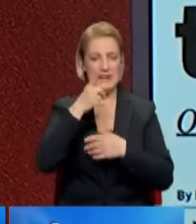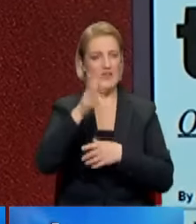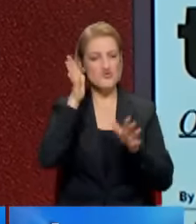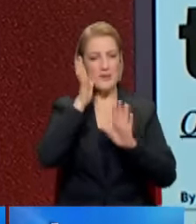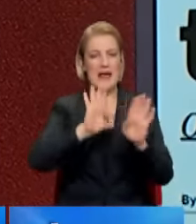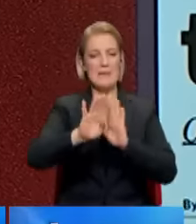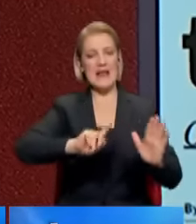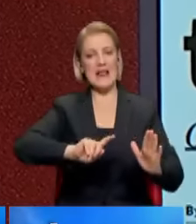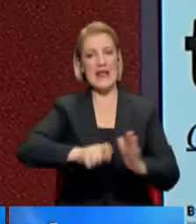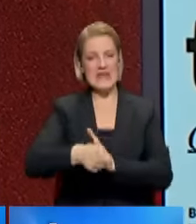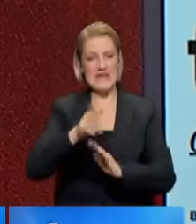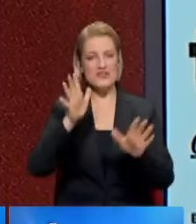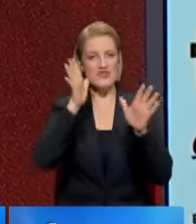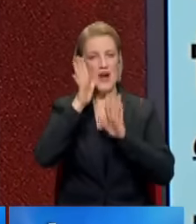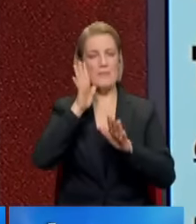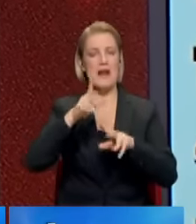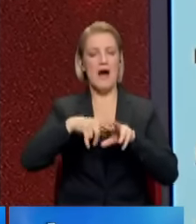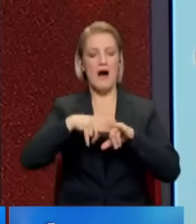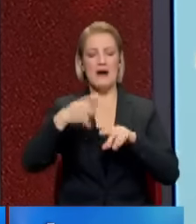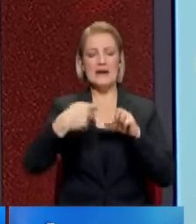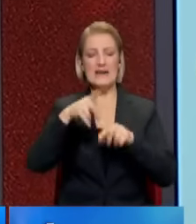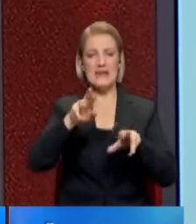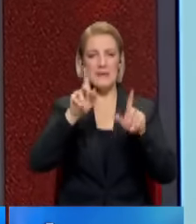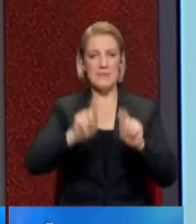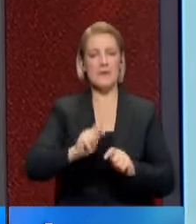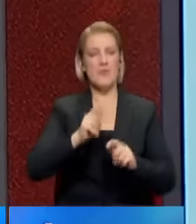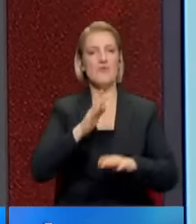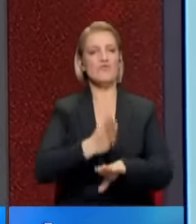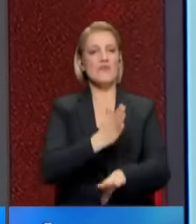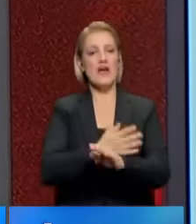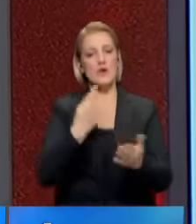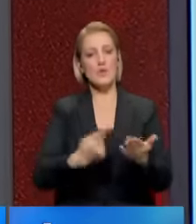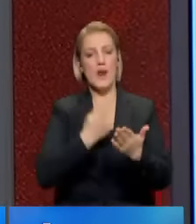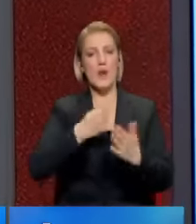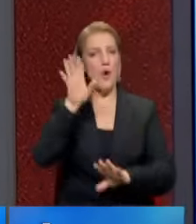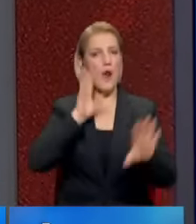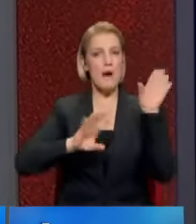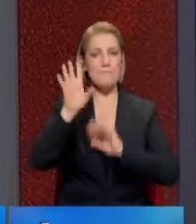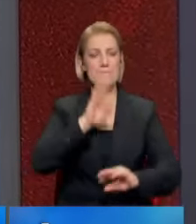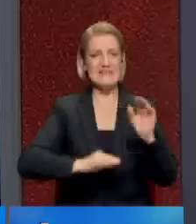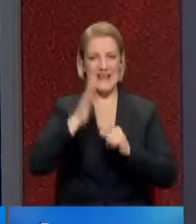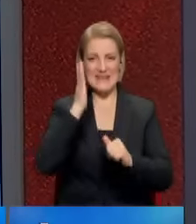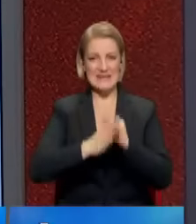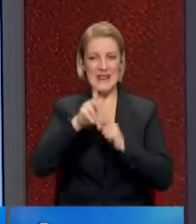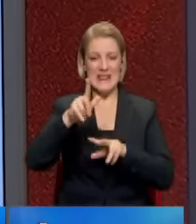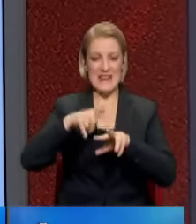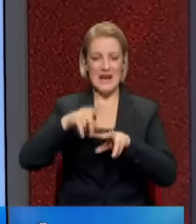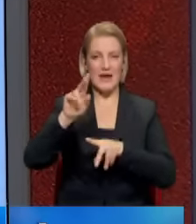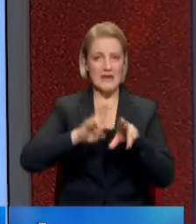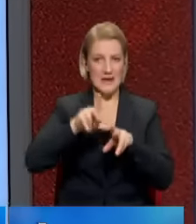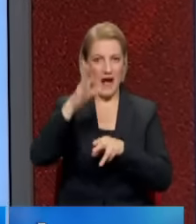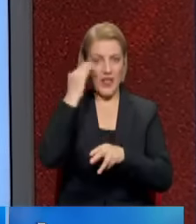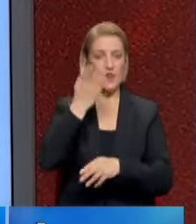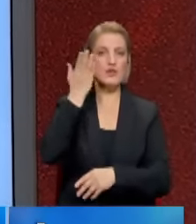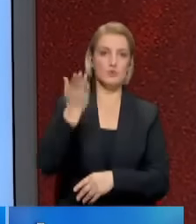camilerin kapısına kilit vurmak, camileri ahıra çevirmek, vatandaşın Kur'an-ı Kerim öğrenmesini yasaklamak, sizin laiklikten anladığınız şey